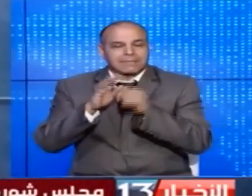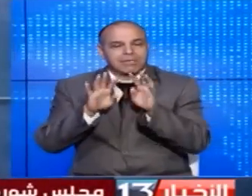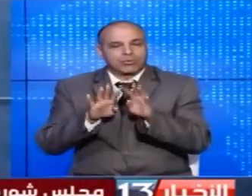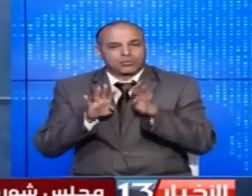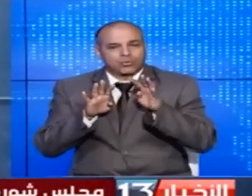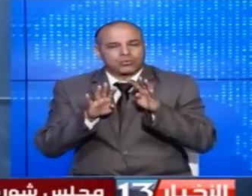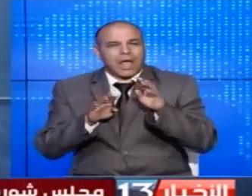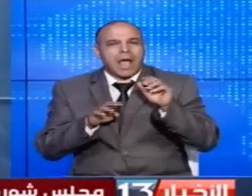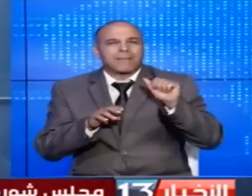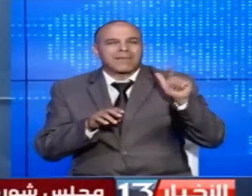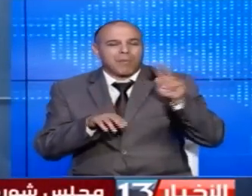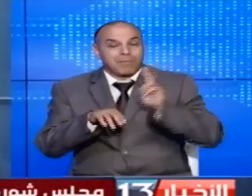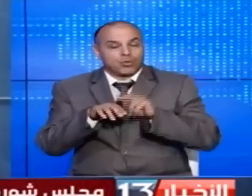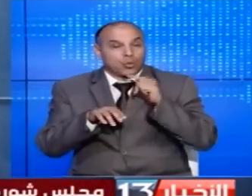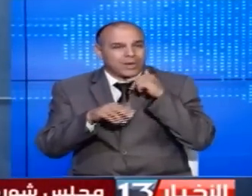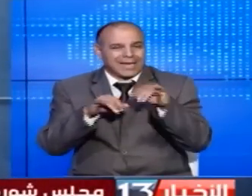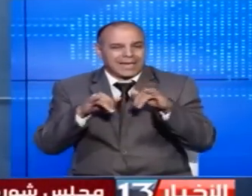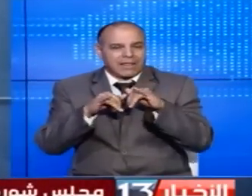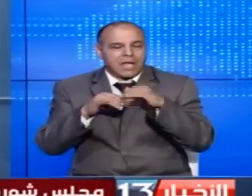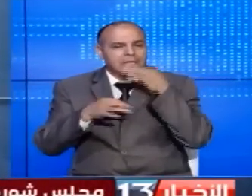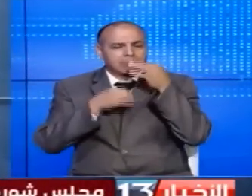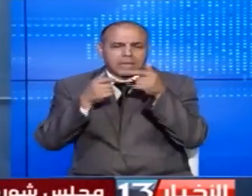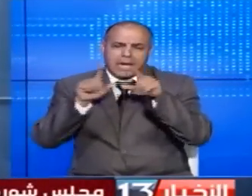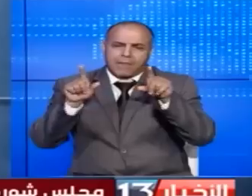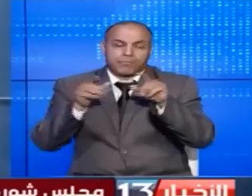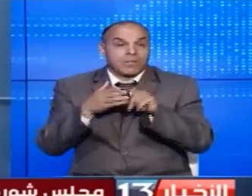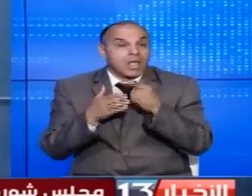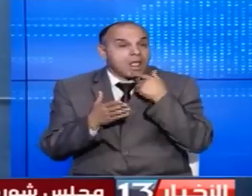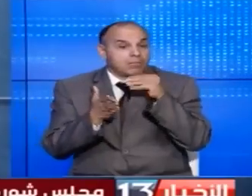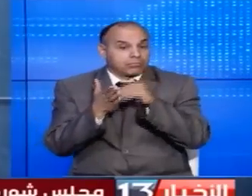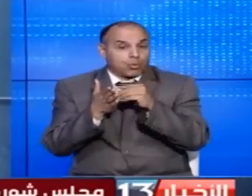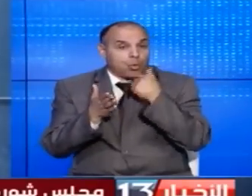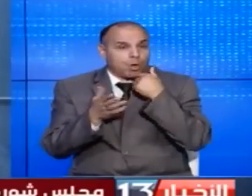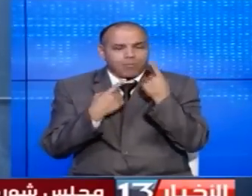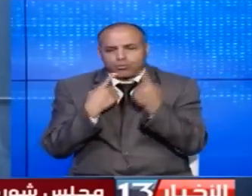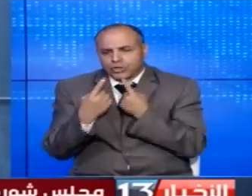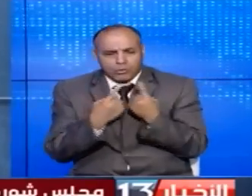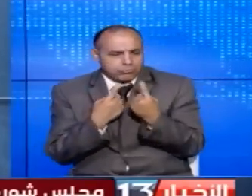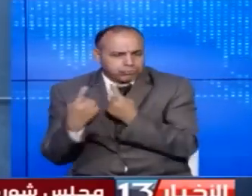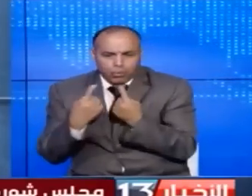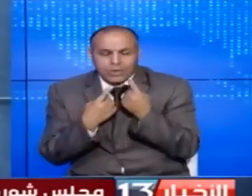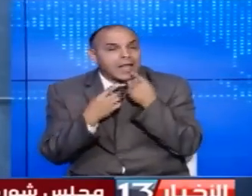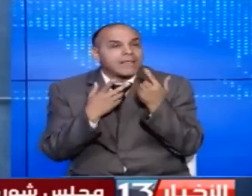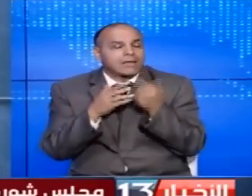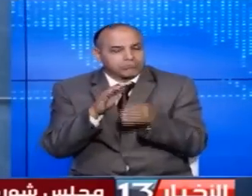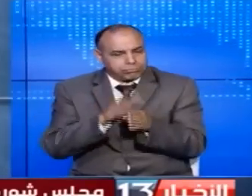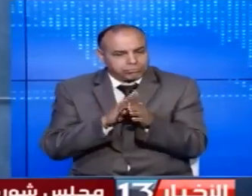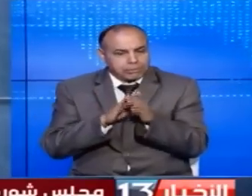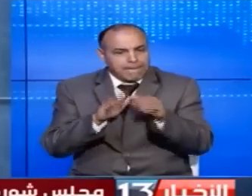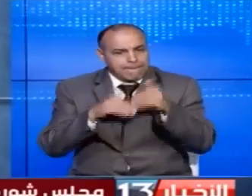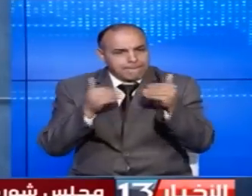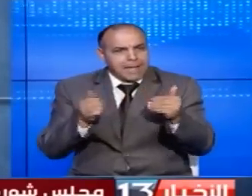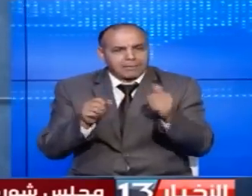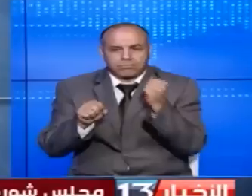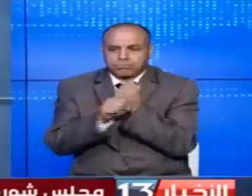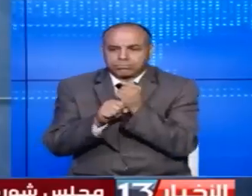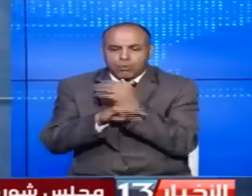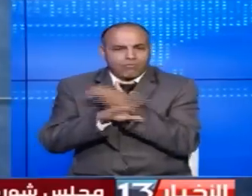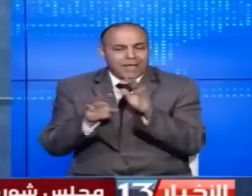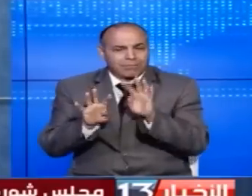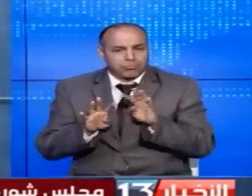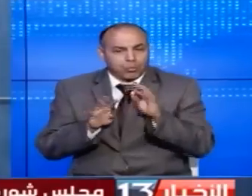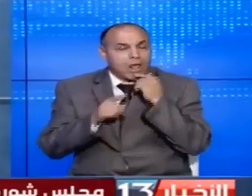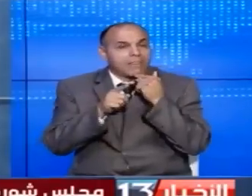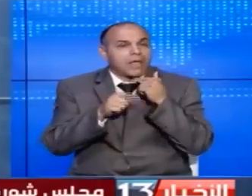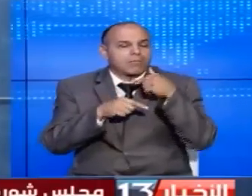الشورى عبد الكريم الهاروني في تصريح إعلامي، مضيفا أن المشاورات الفعلية ستنطلق بعد انتهاء أشغال المجلس